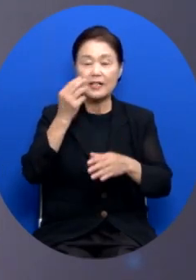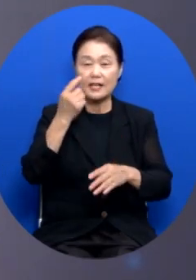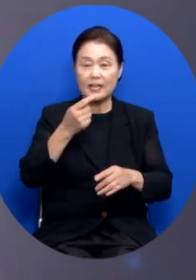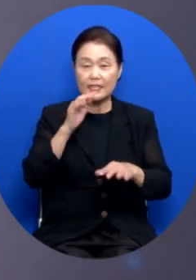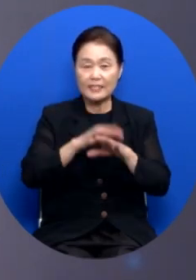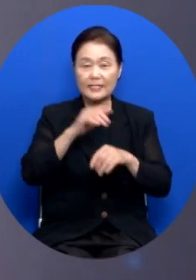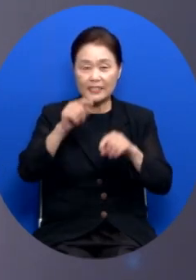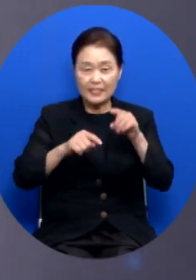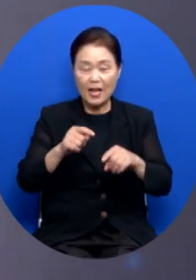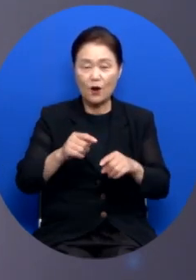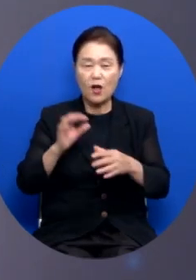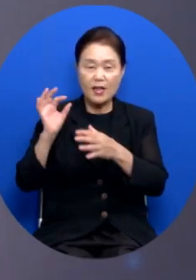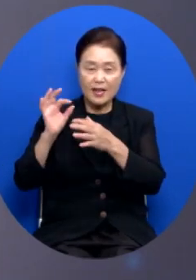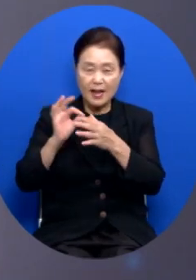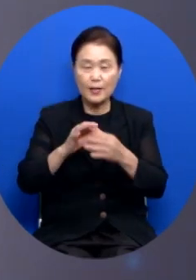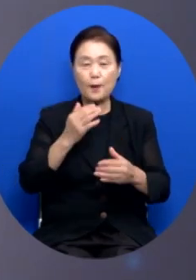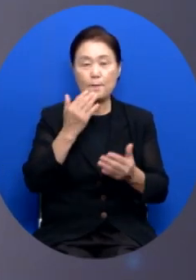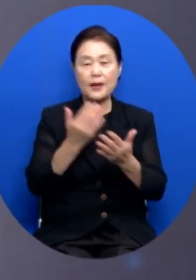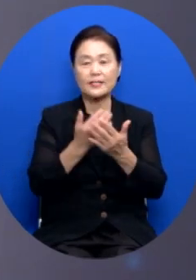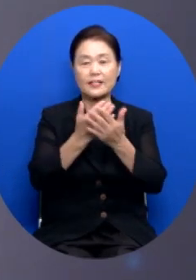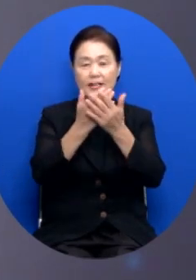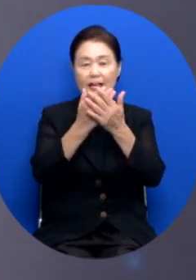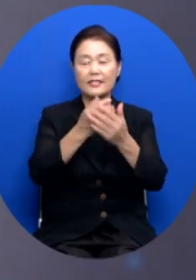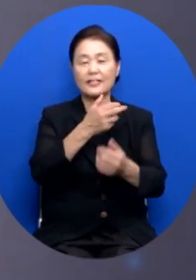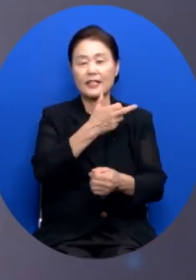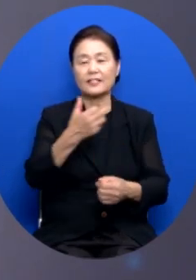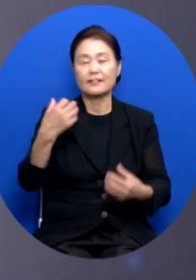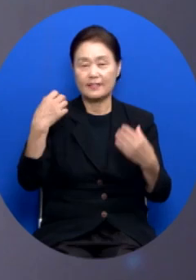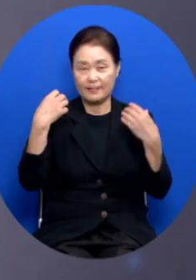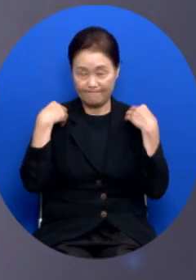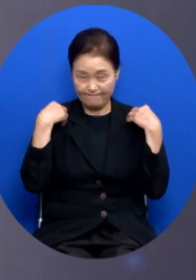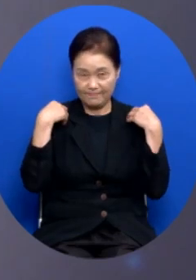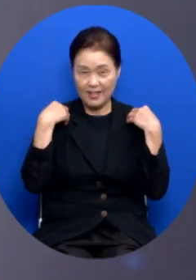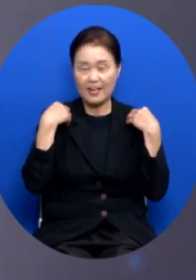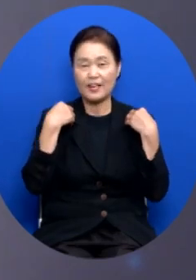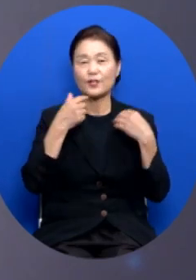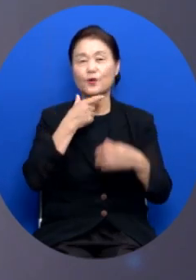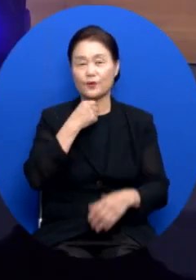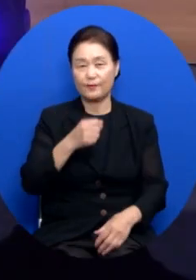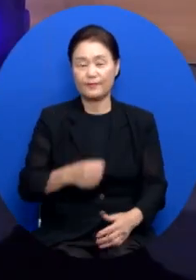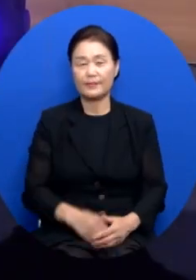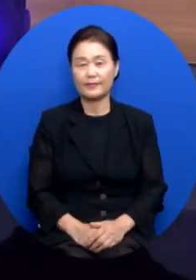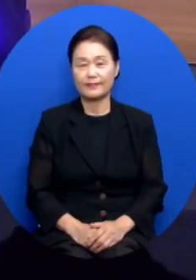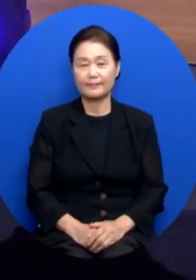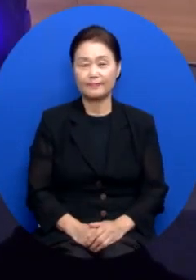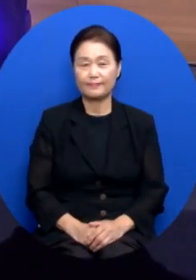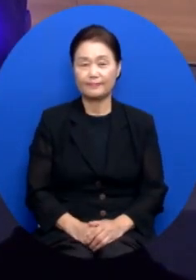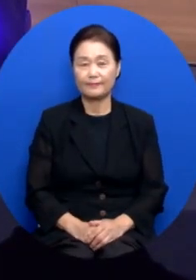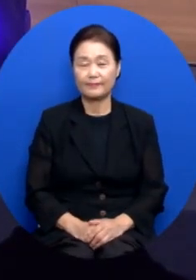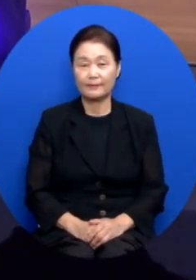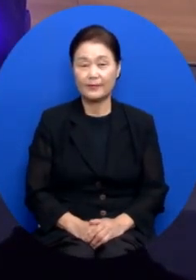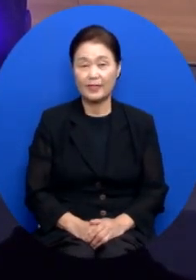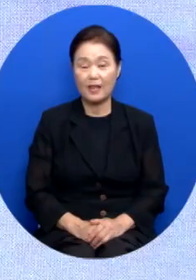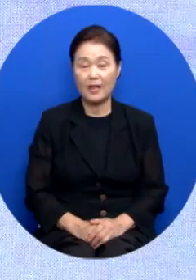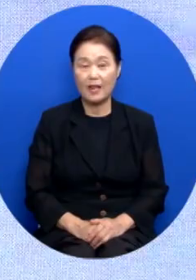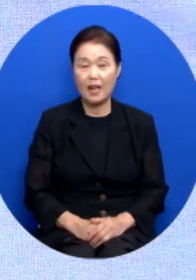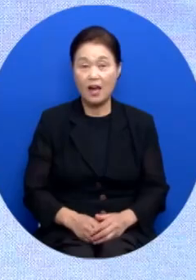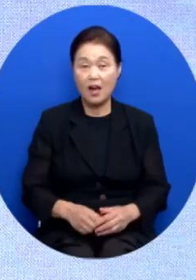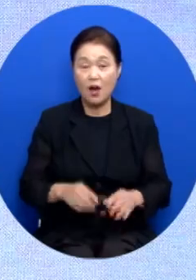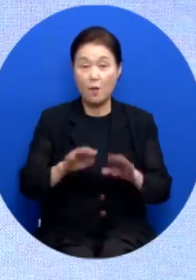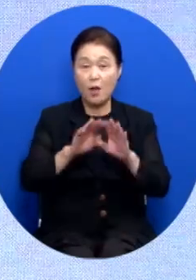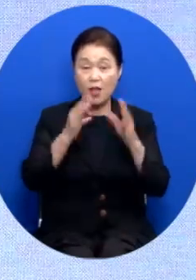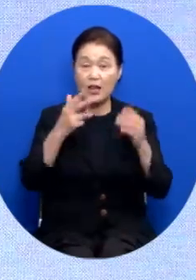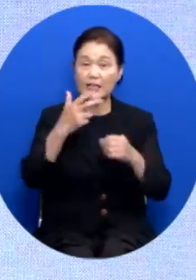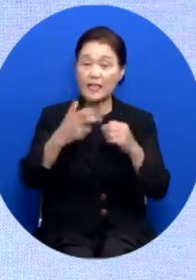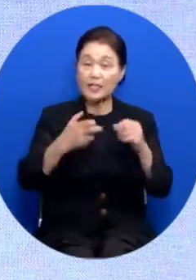지속가능 발전을 이루는 데 큰 역할을 담당하도록 하겠습니다. 한편 올해 개교